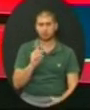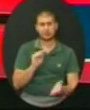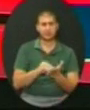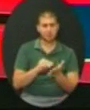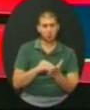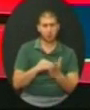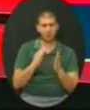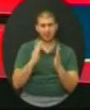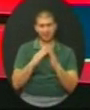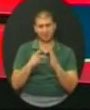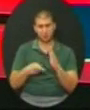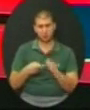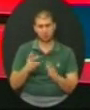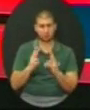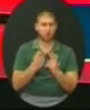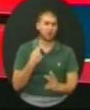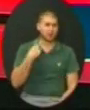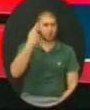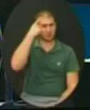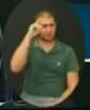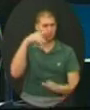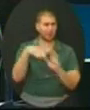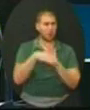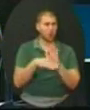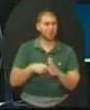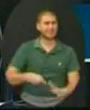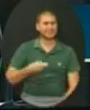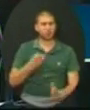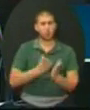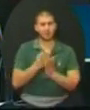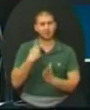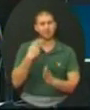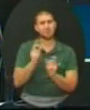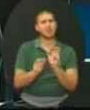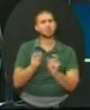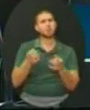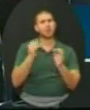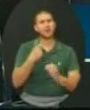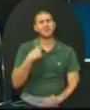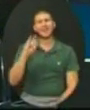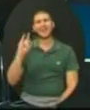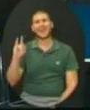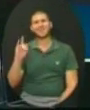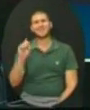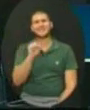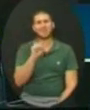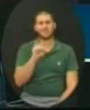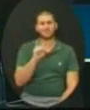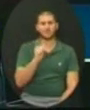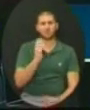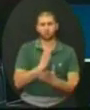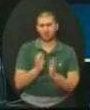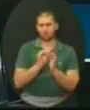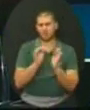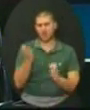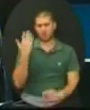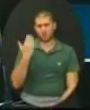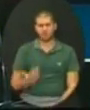שזקוקים לדיור ציבור? לא, אני, תראי, אני יוזמת של חוק שכירות הוגנת. אני עוד הייתי מהחבר'ה המקוריים, אני חיליק וסתיו, כשיצאנו